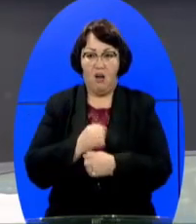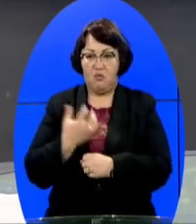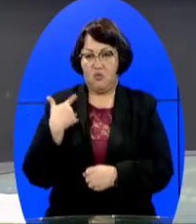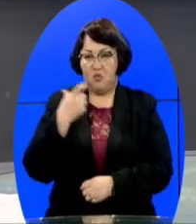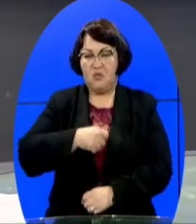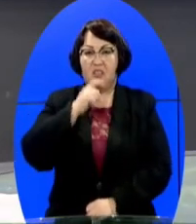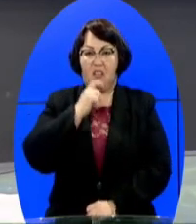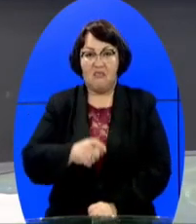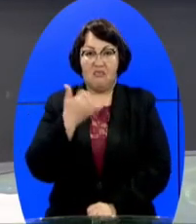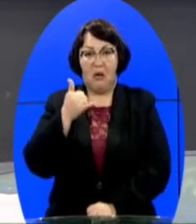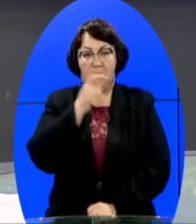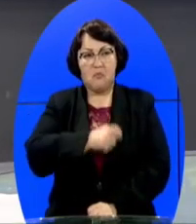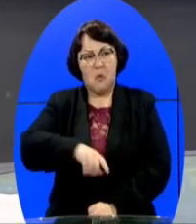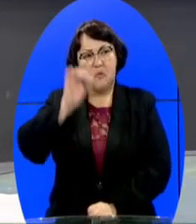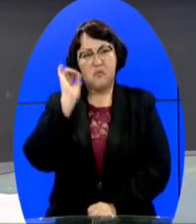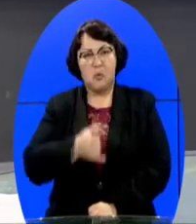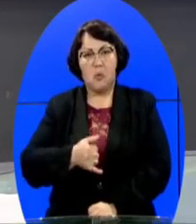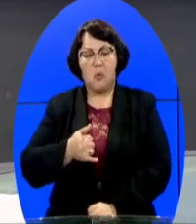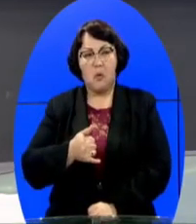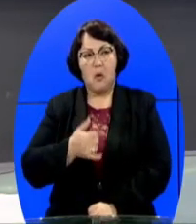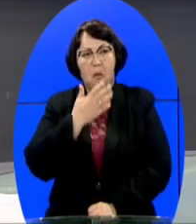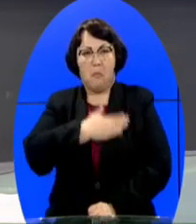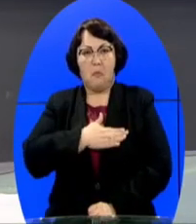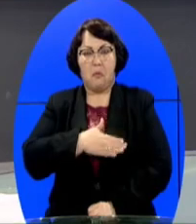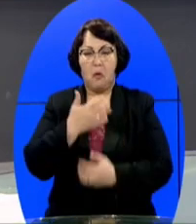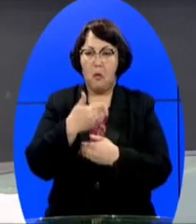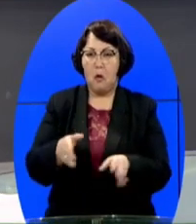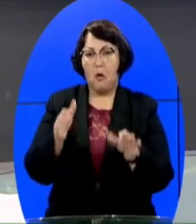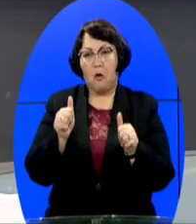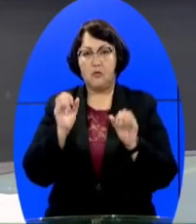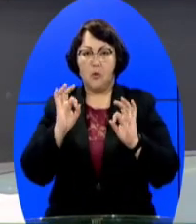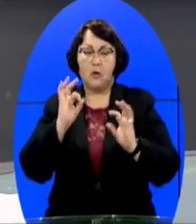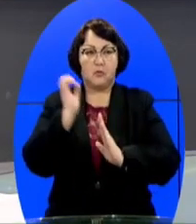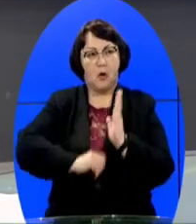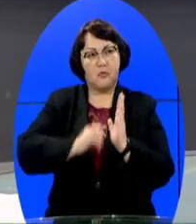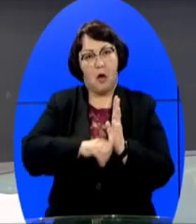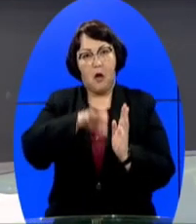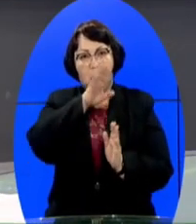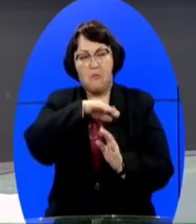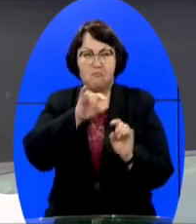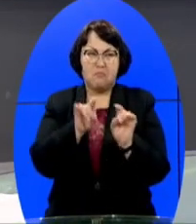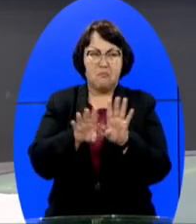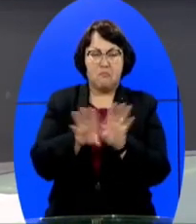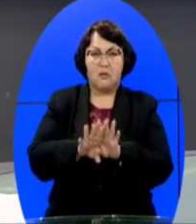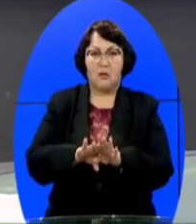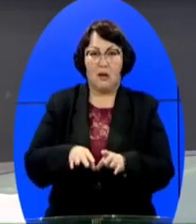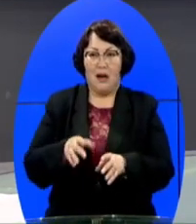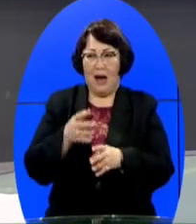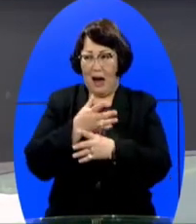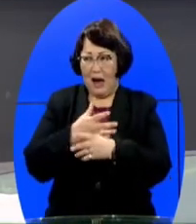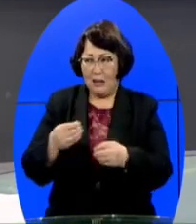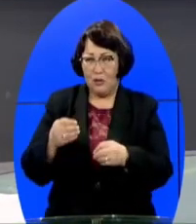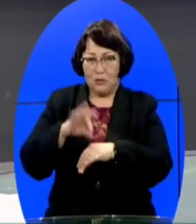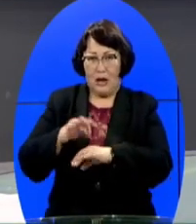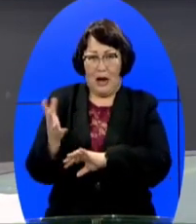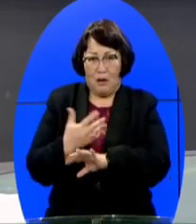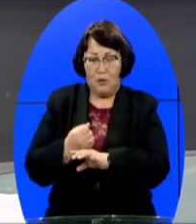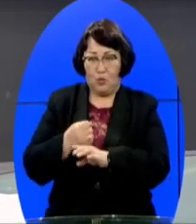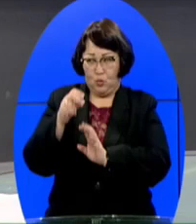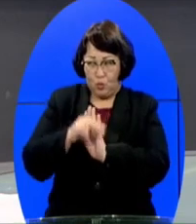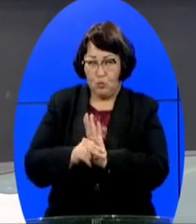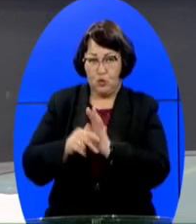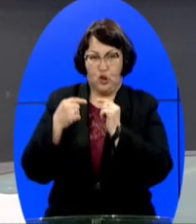Гэтэл зарим хүмүүсийн зүгээс илүү өндөр төвшний үйлчилгээ шаардаж халдвар хамгааллын дэглэмийг зөрчихөөр завдах тохиолдол гарч байгаа юм а. Улс орондоо